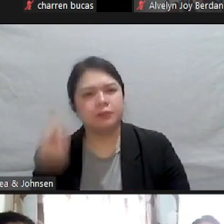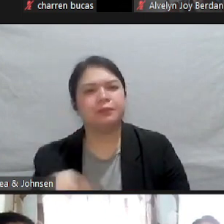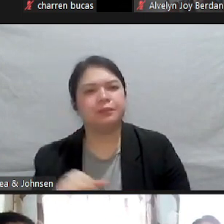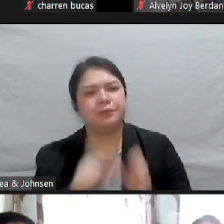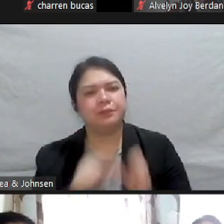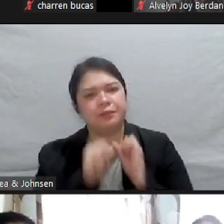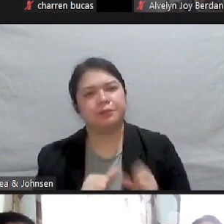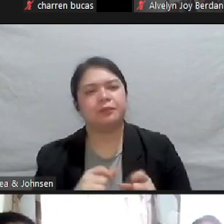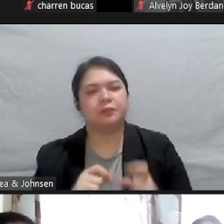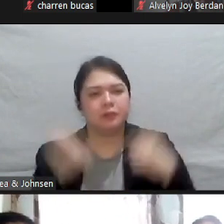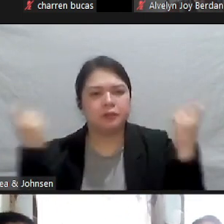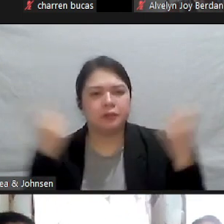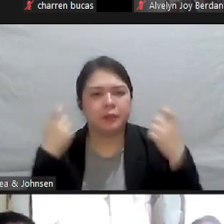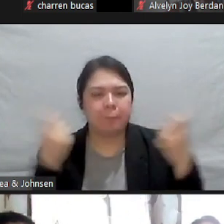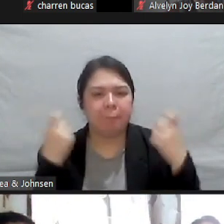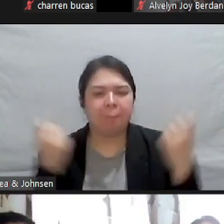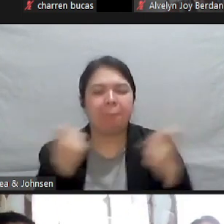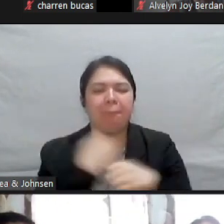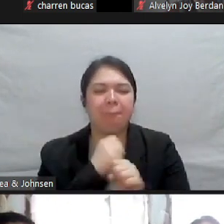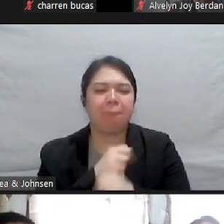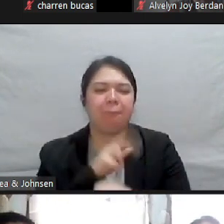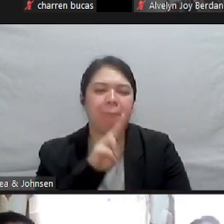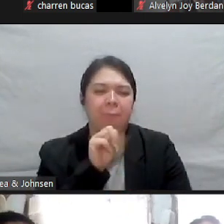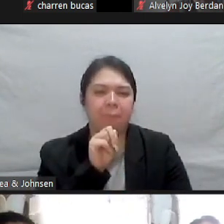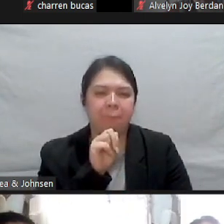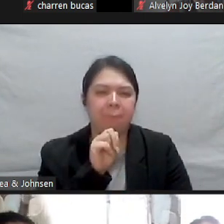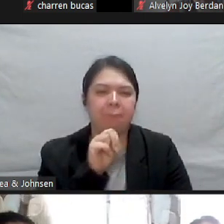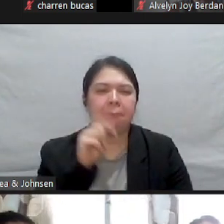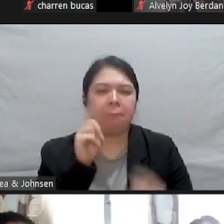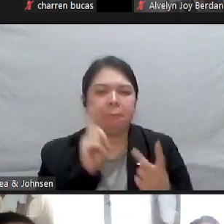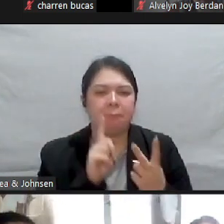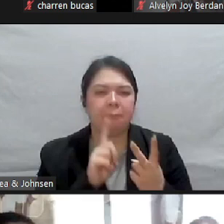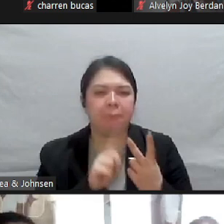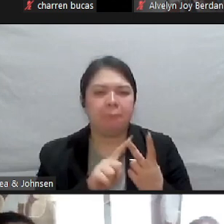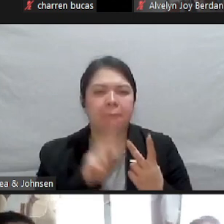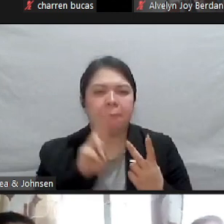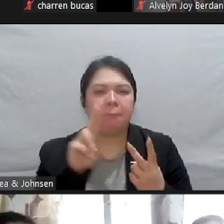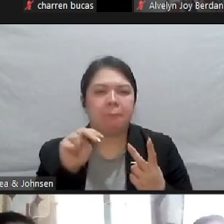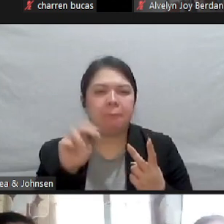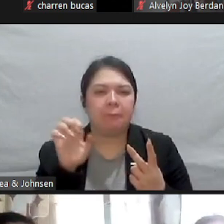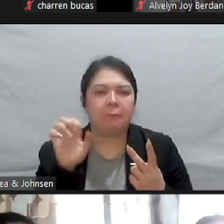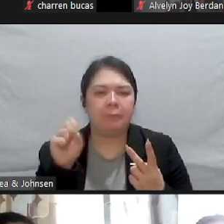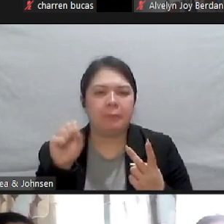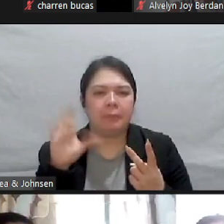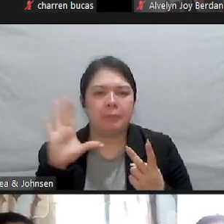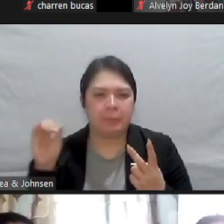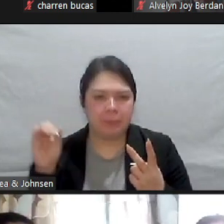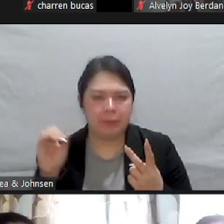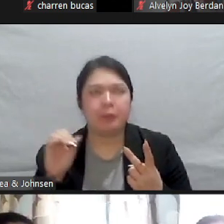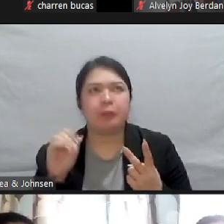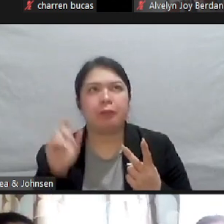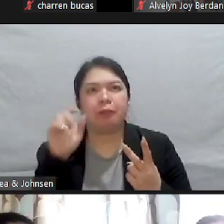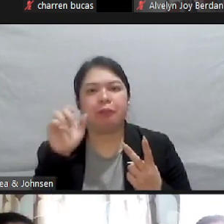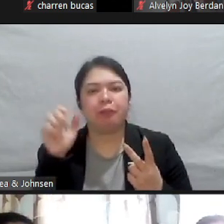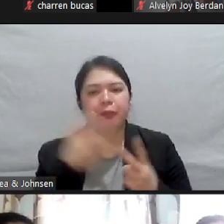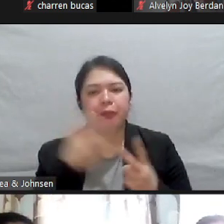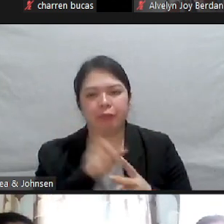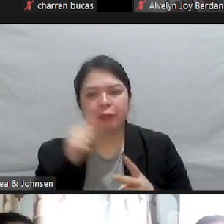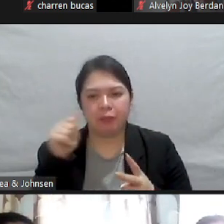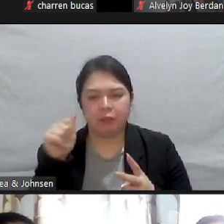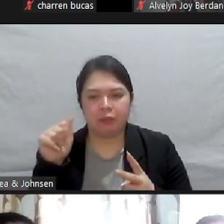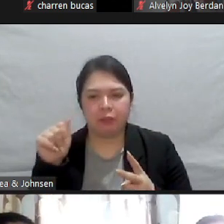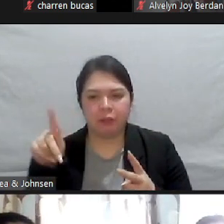May ginagawa ang UN, UNESCO, I mean UNESCO sa Asia Pacific saka sa ano na pag you